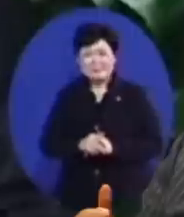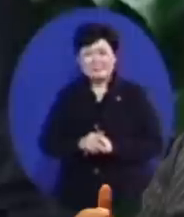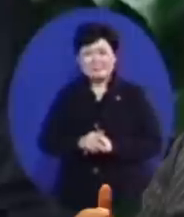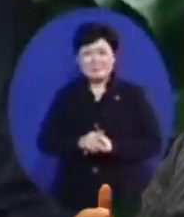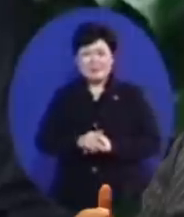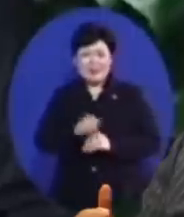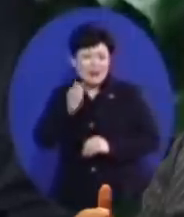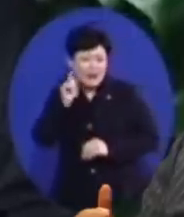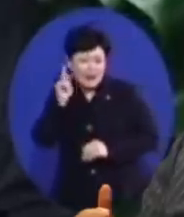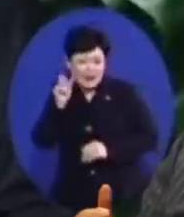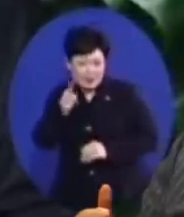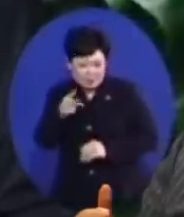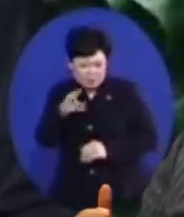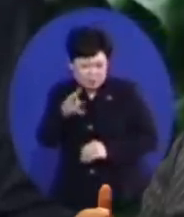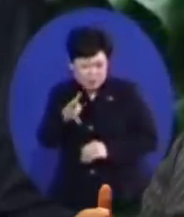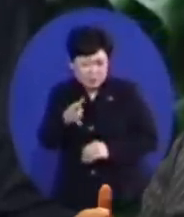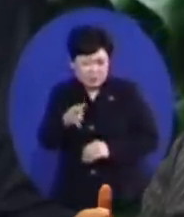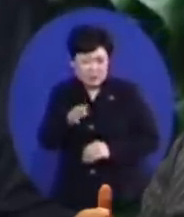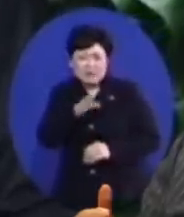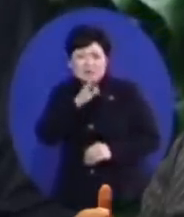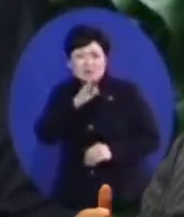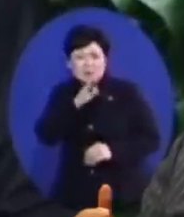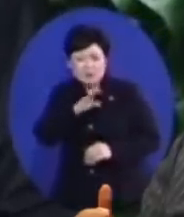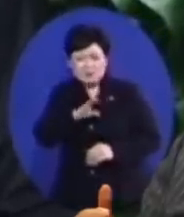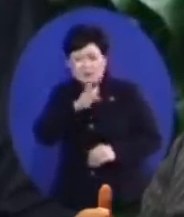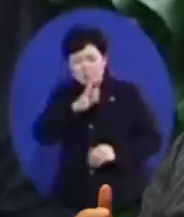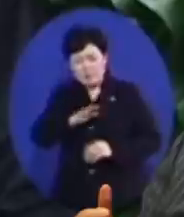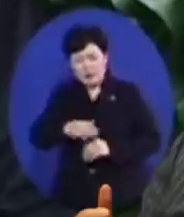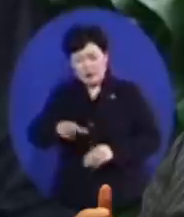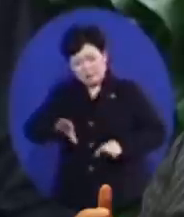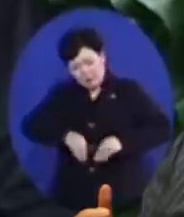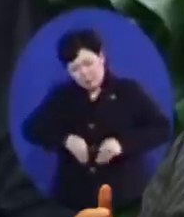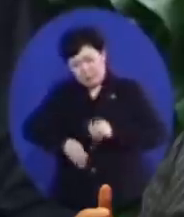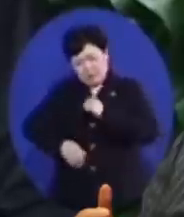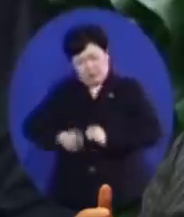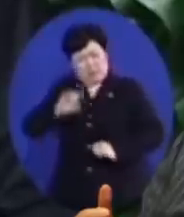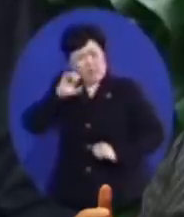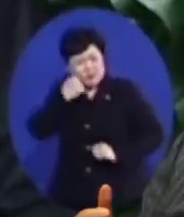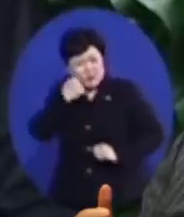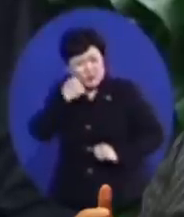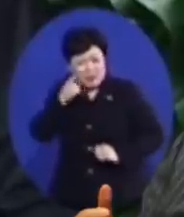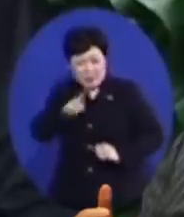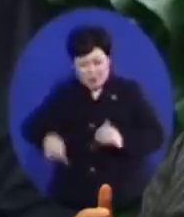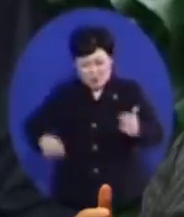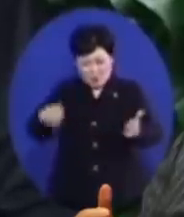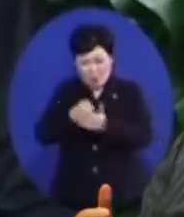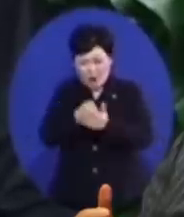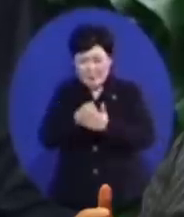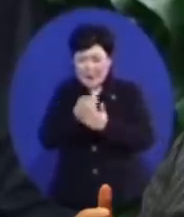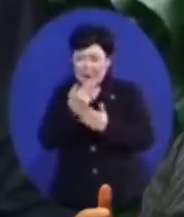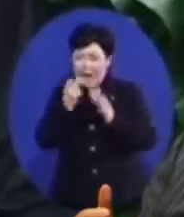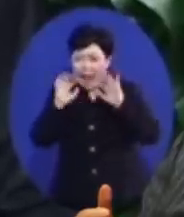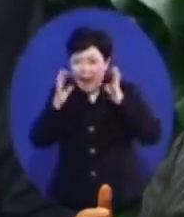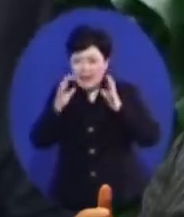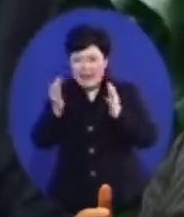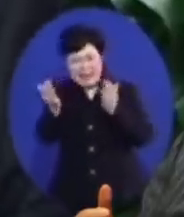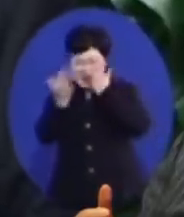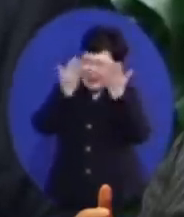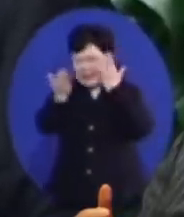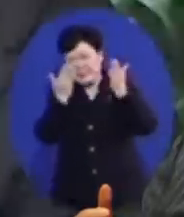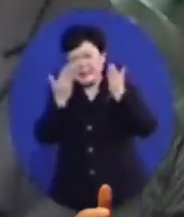몇 번 거절을 하다가 나중에는 정 배고파 견딜 수가 없으니까 그 중에 용감한 새끼 한 놈이 이 판치